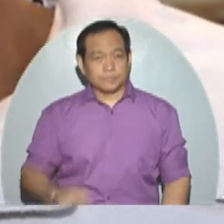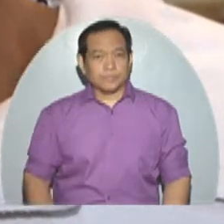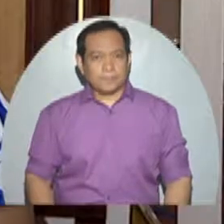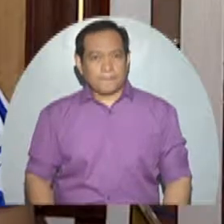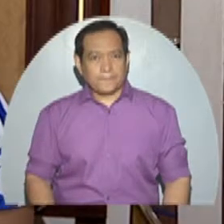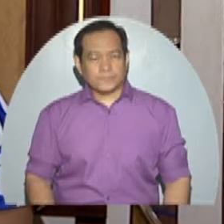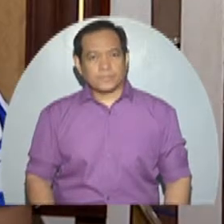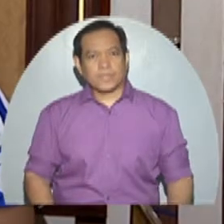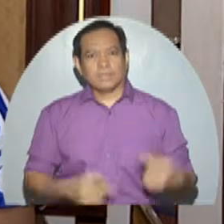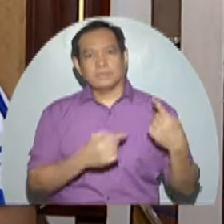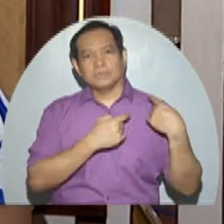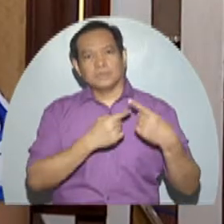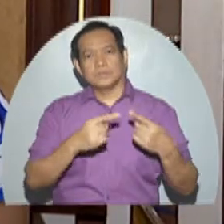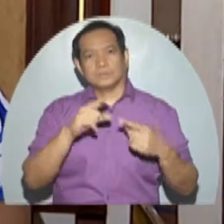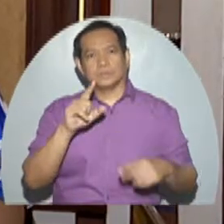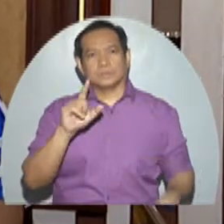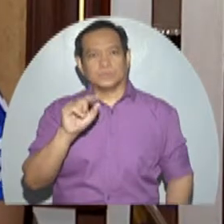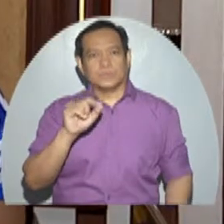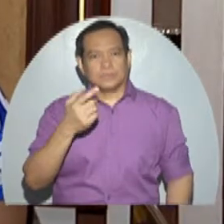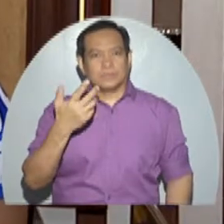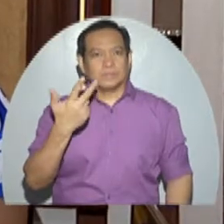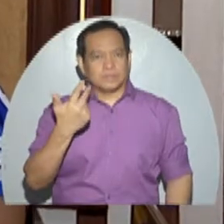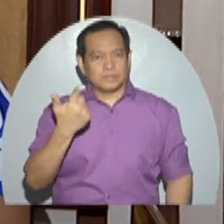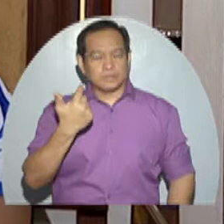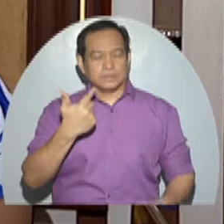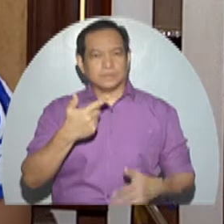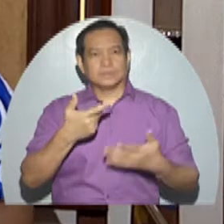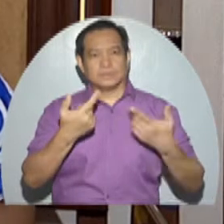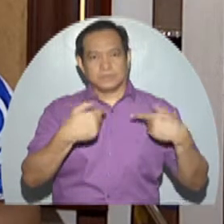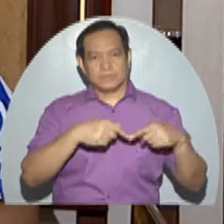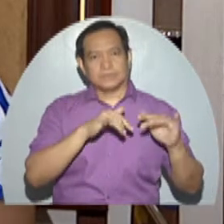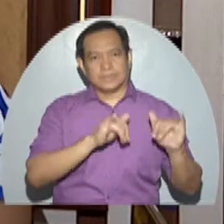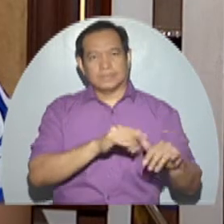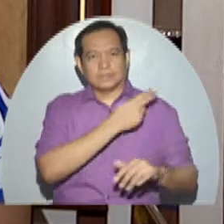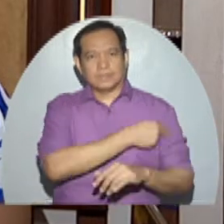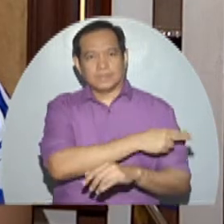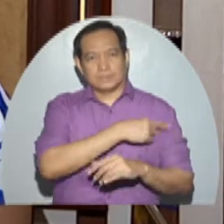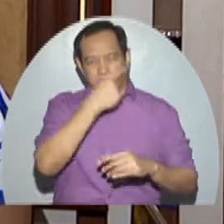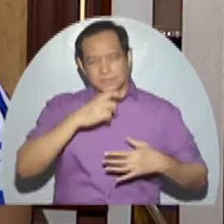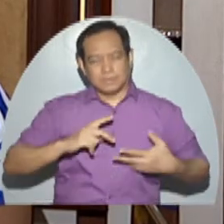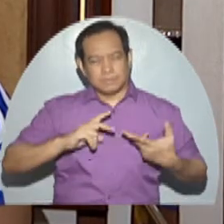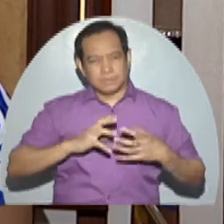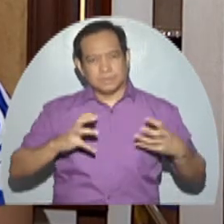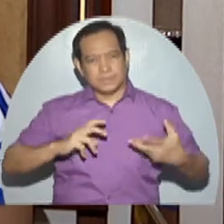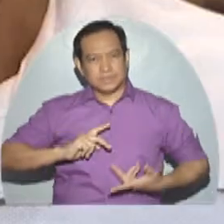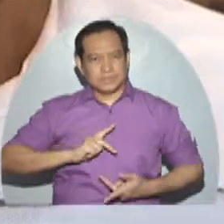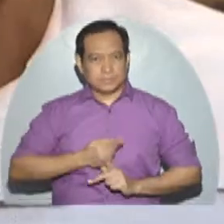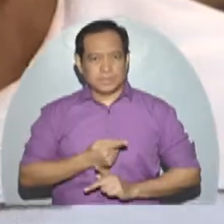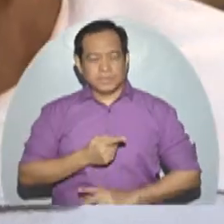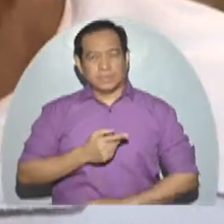po nung 2013 po, nung hospital na siya dahil sa matinding sakit ng tiyan niya, tapos yung pagsusuka.